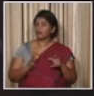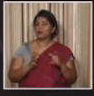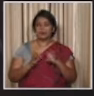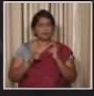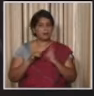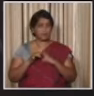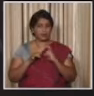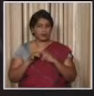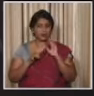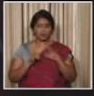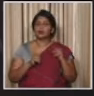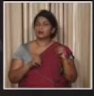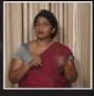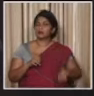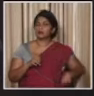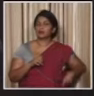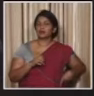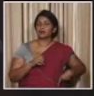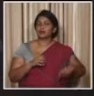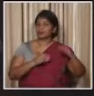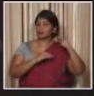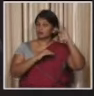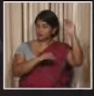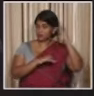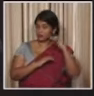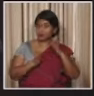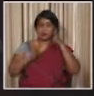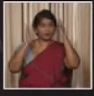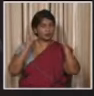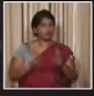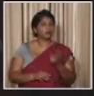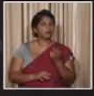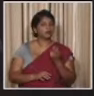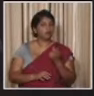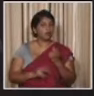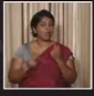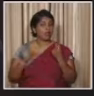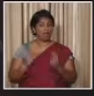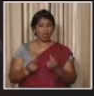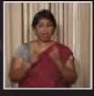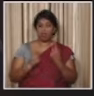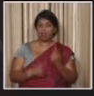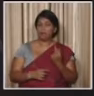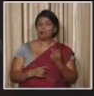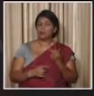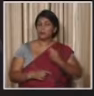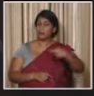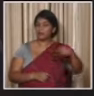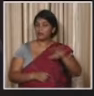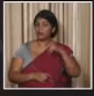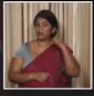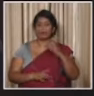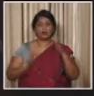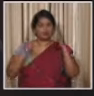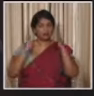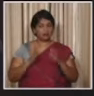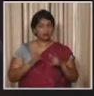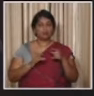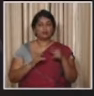ප්‍රශ්න තිබුණා. එතකොට ආනයනය කිරීමේදී බැරලයකට ඇති ගාස්තු හදිසි මිල ගැනීම නිසා ඒ බැරල්